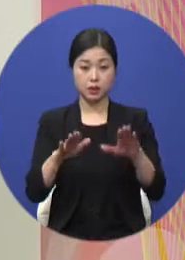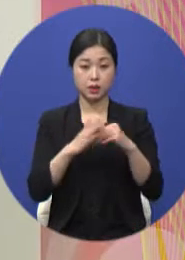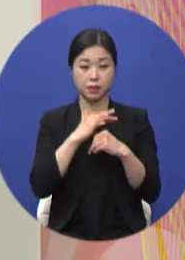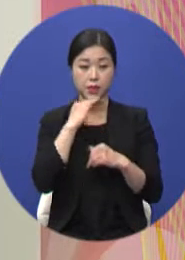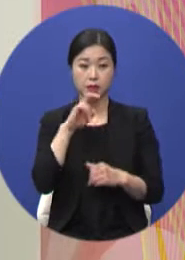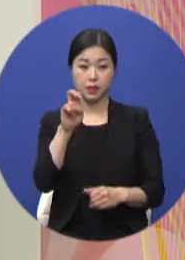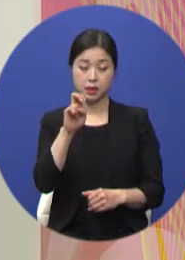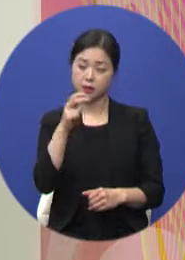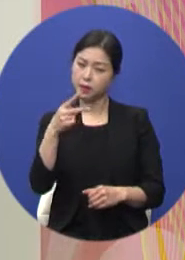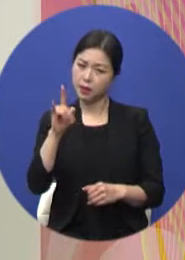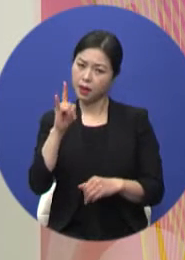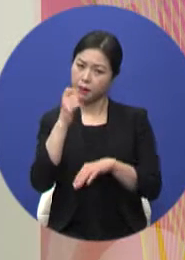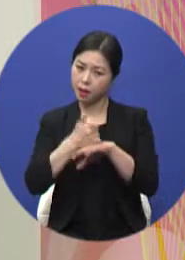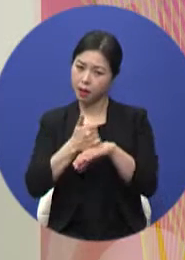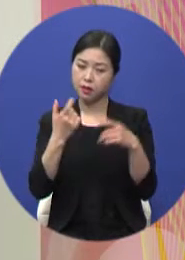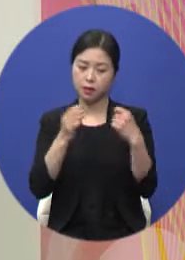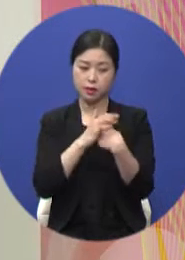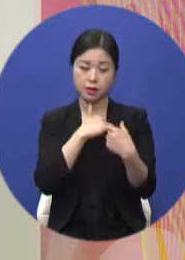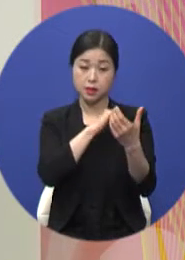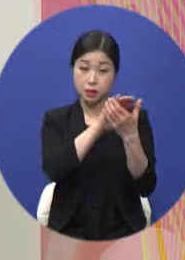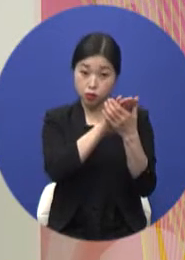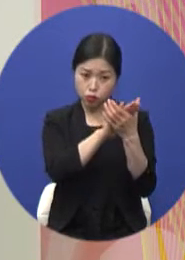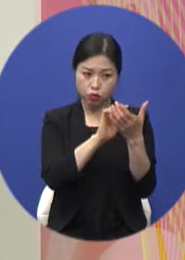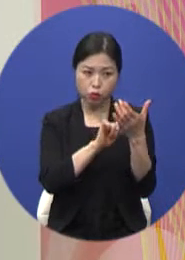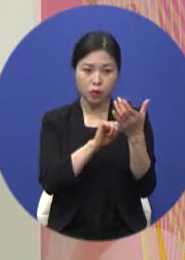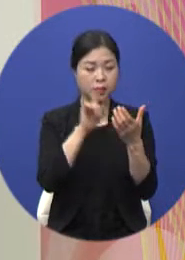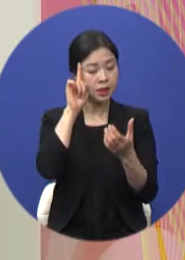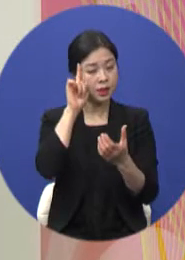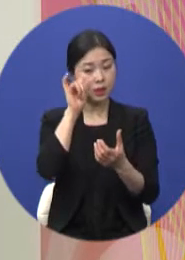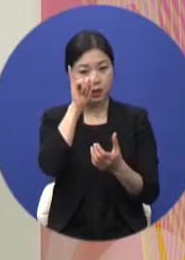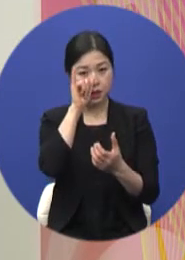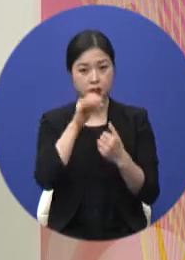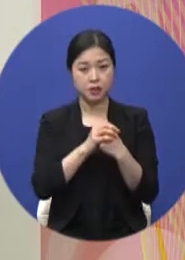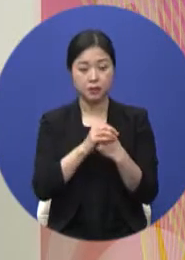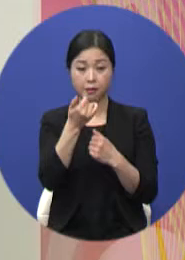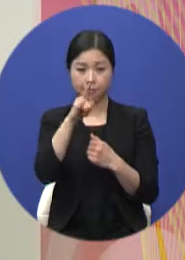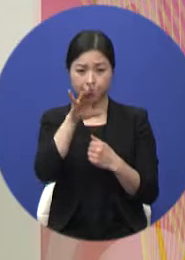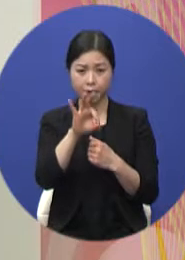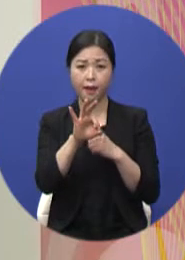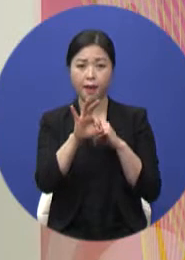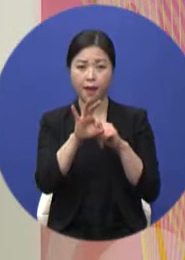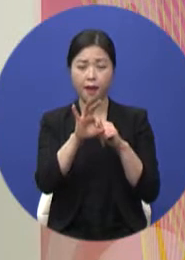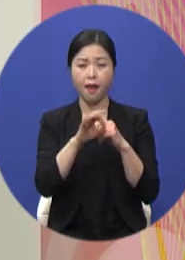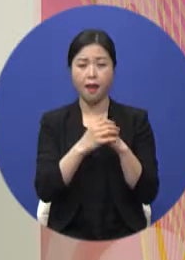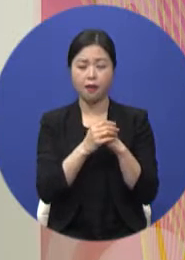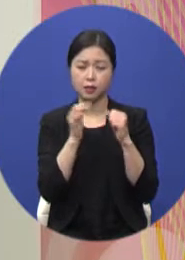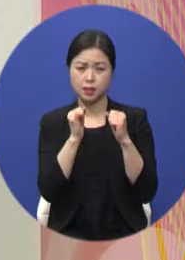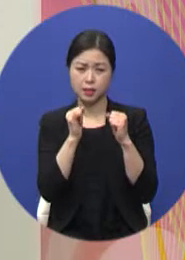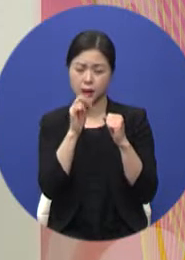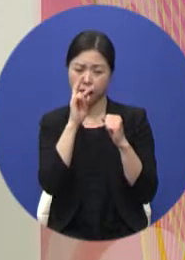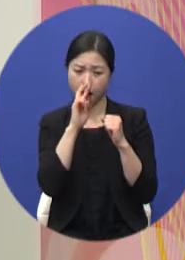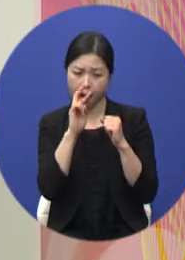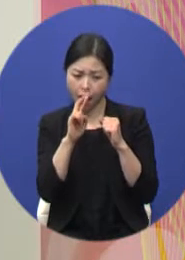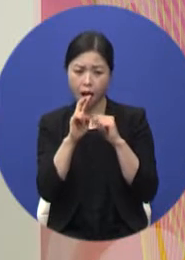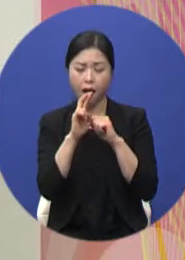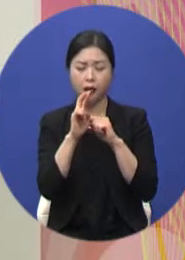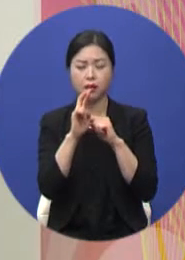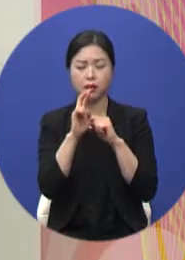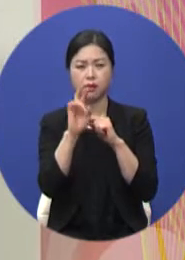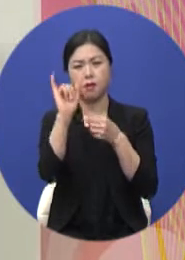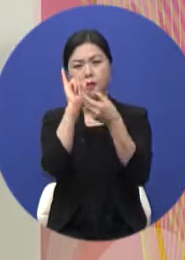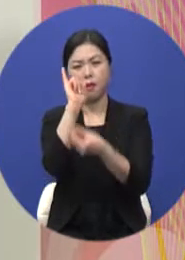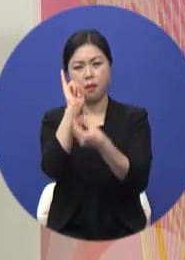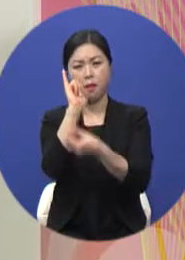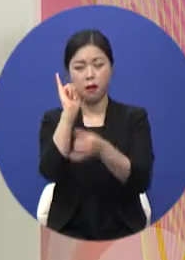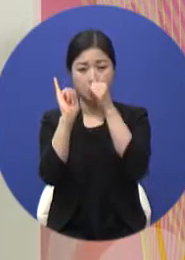후반인데 제 또래 친구들도 이제 스트레스 받으면 이제 계속 냉이 나온다고 그러더라고요. 그래서 저 같은